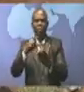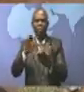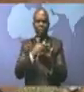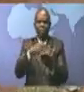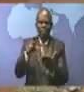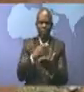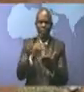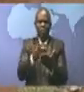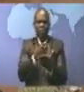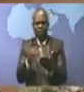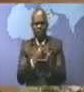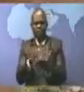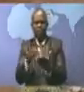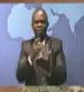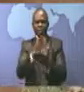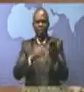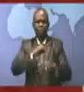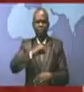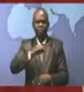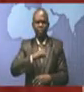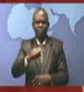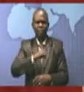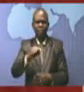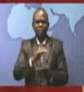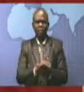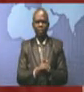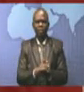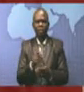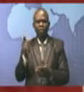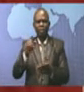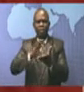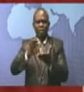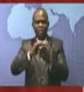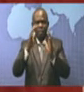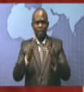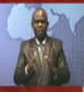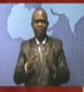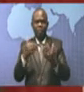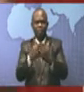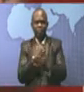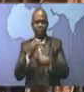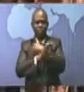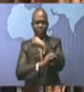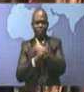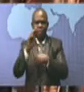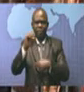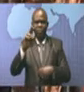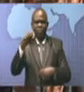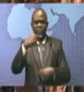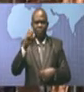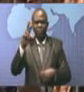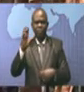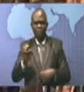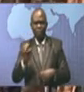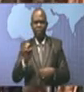parti CNDD-FDD. Kizimana Allongé, secrétaire du parti CNDD-FDD à la nouvelle commune de Mugere, a finalement fait un